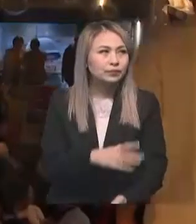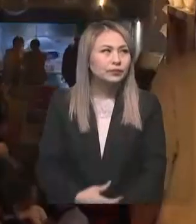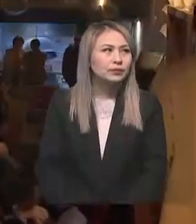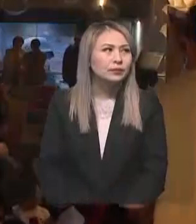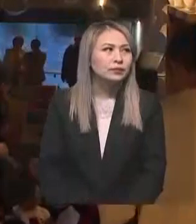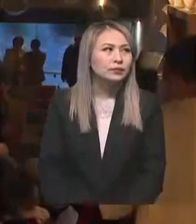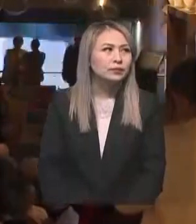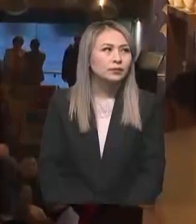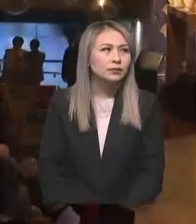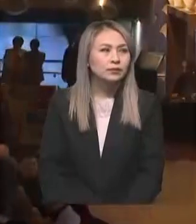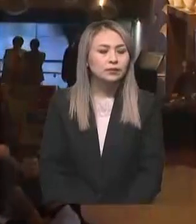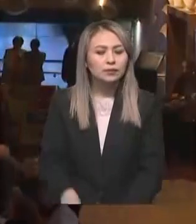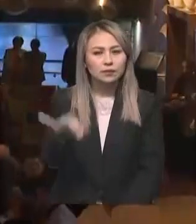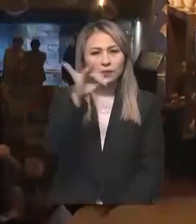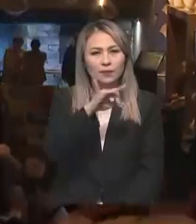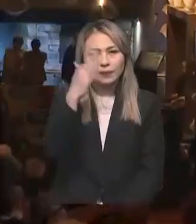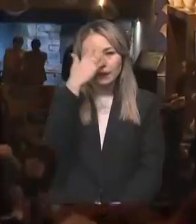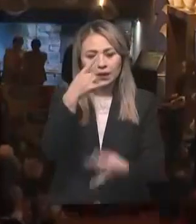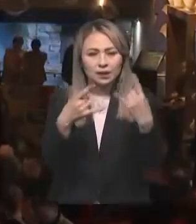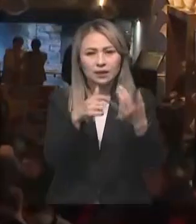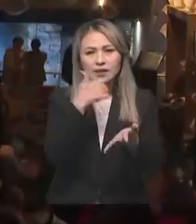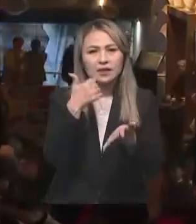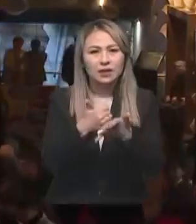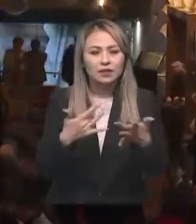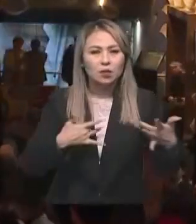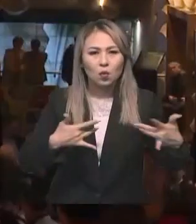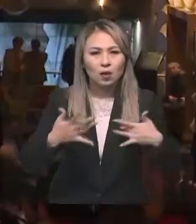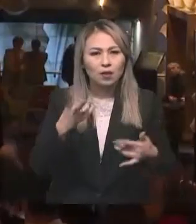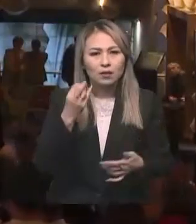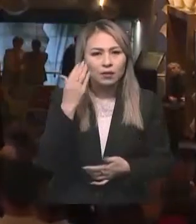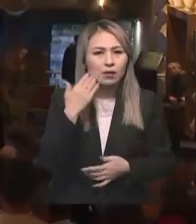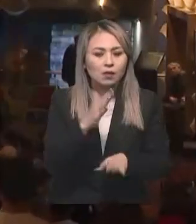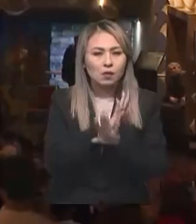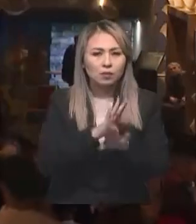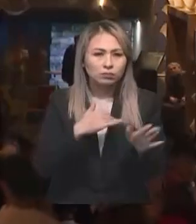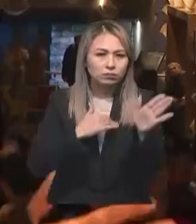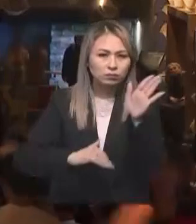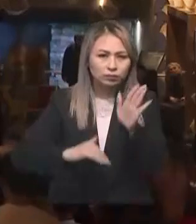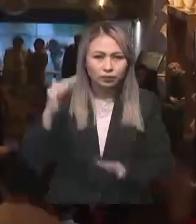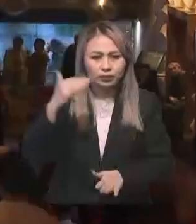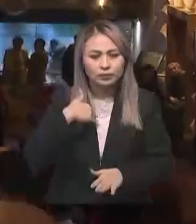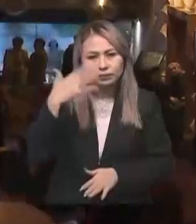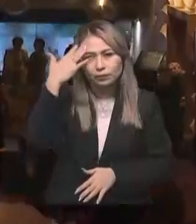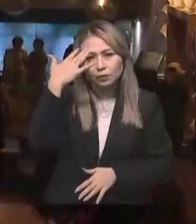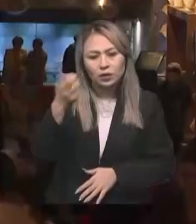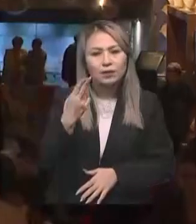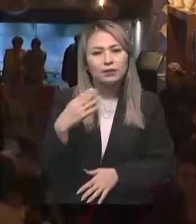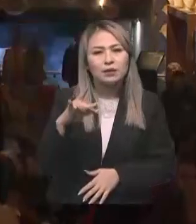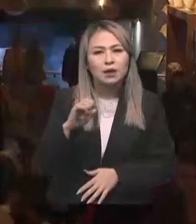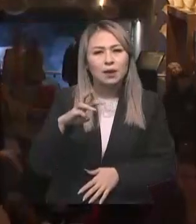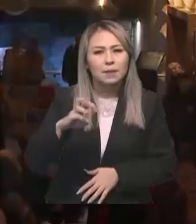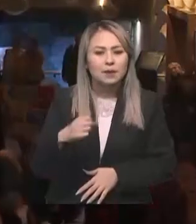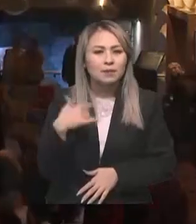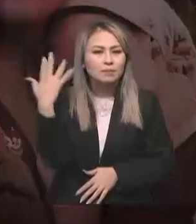драматическую сыграть. Тарихи фильмде басты рольді ойнау оңай емес, бірақ мен бала кезімнен осындай драмаға түскім келетін. Міне сол